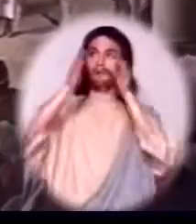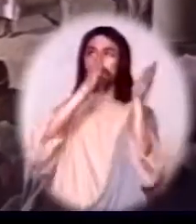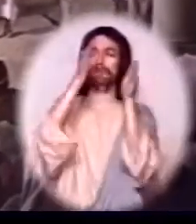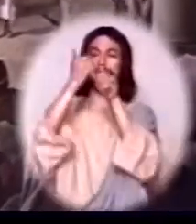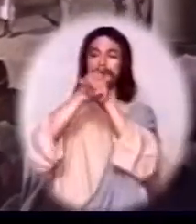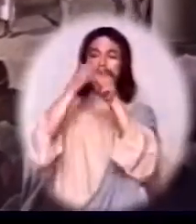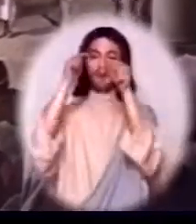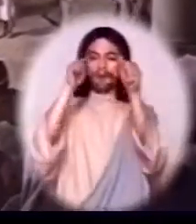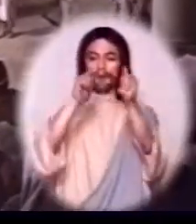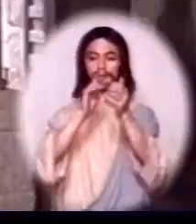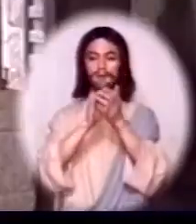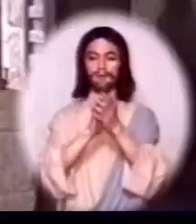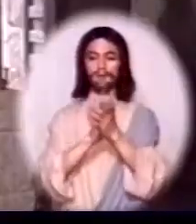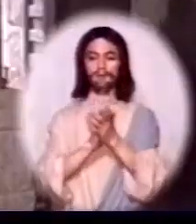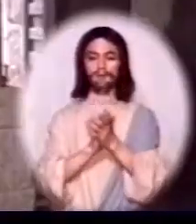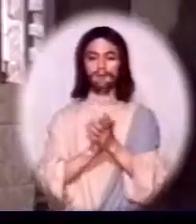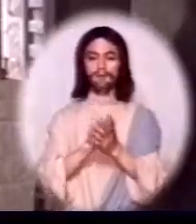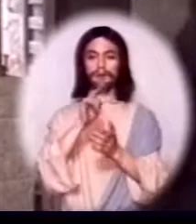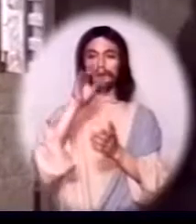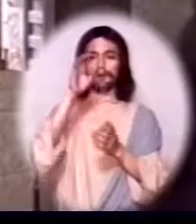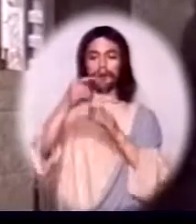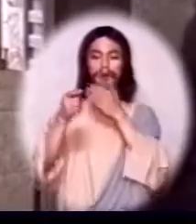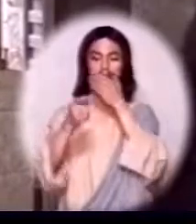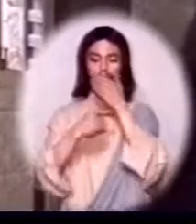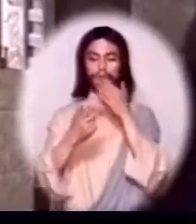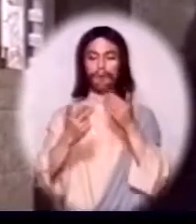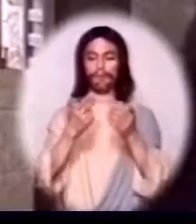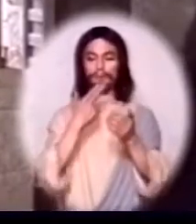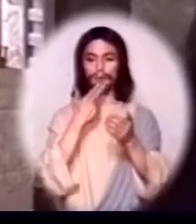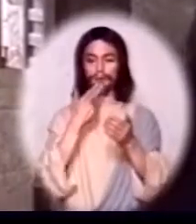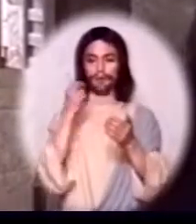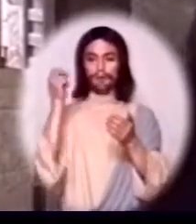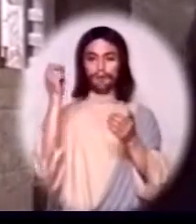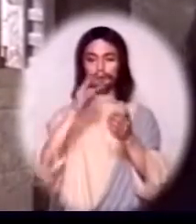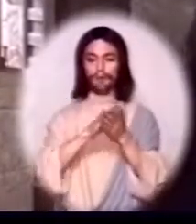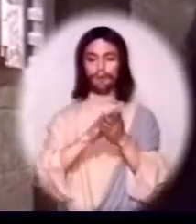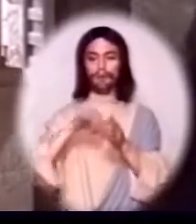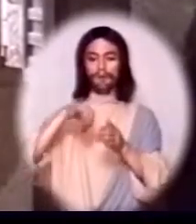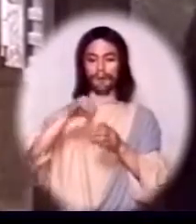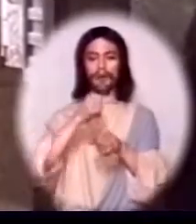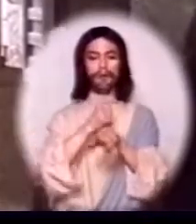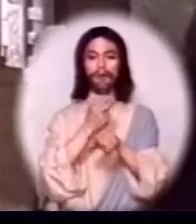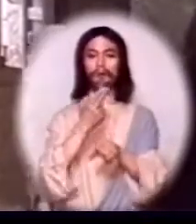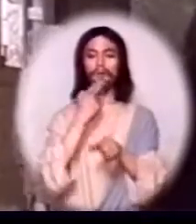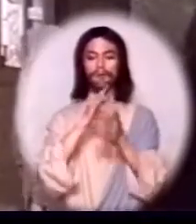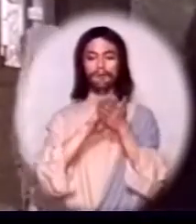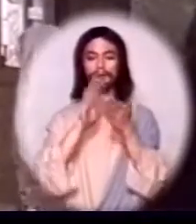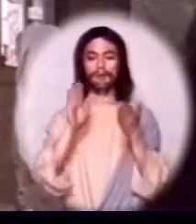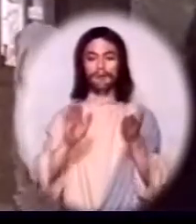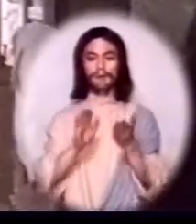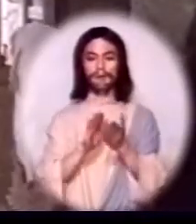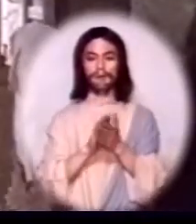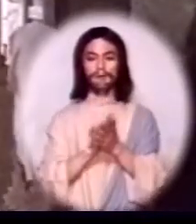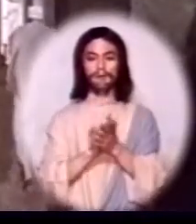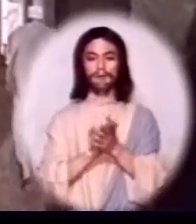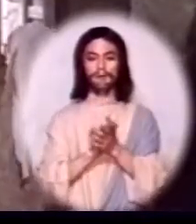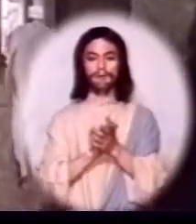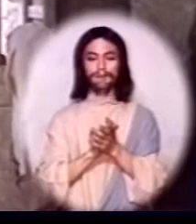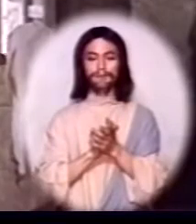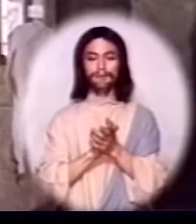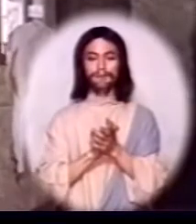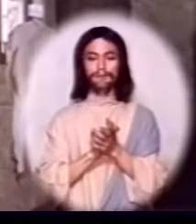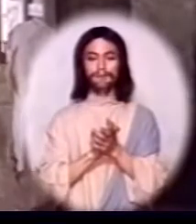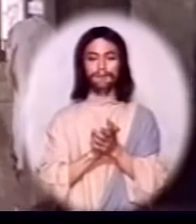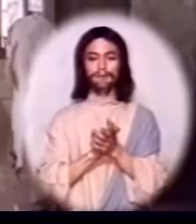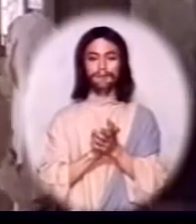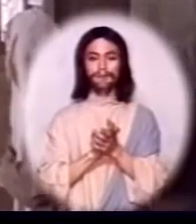하늘나라에 마련하여라. 거기는 강도도 없고 좀먹는 일도 없느니라.